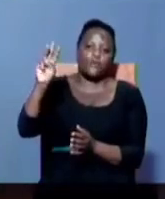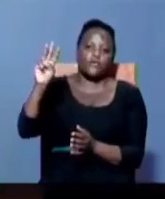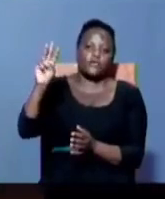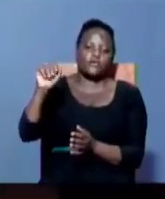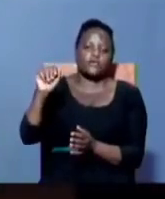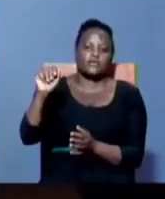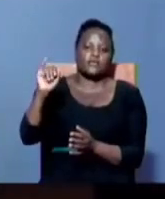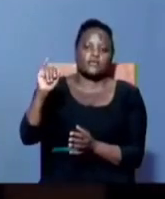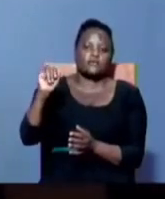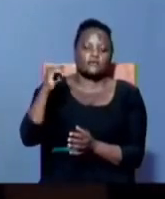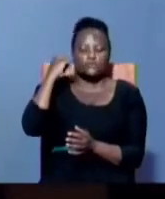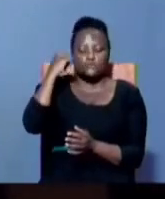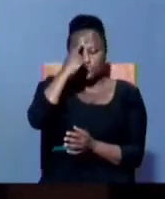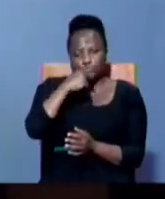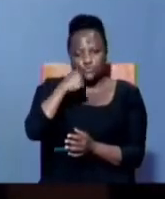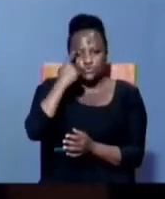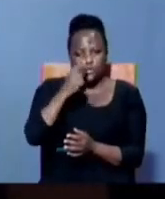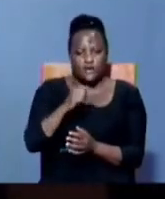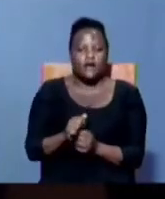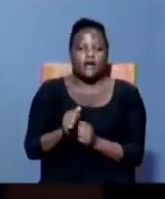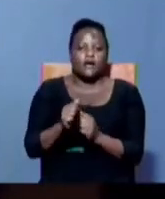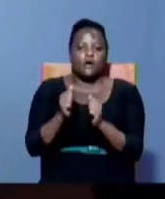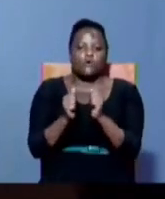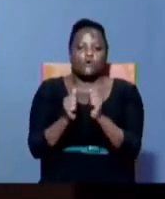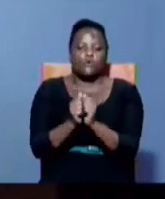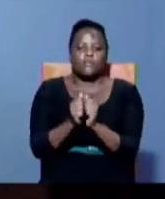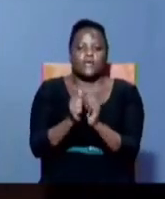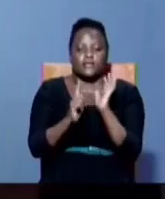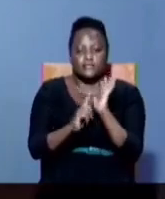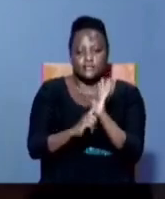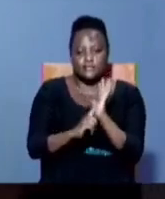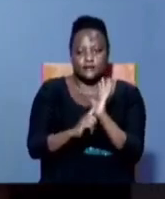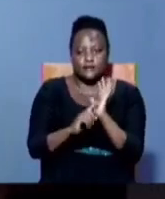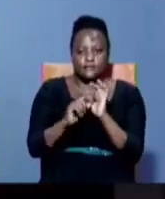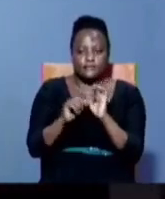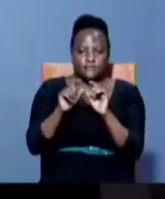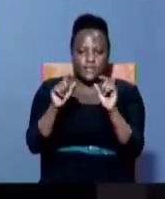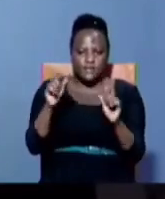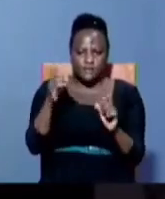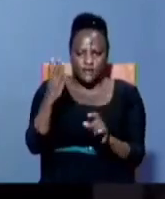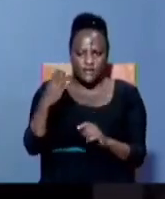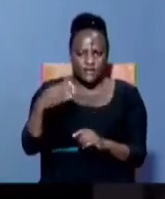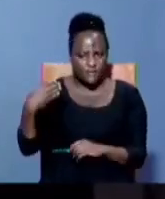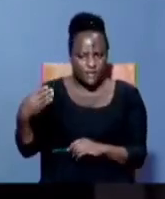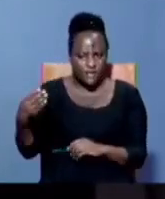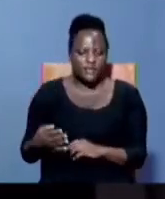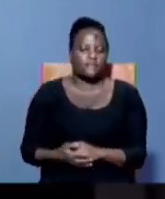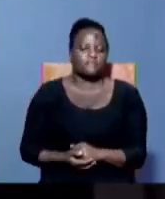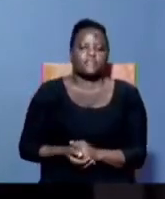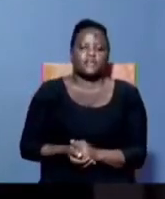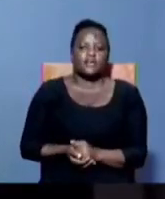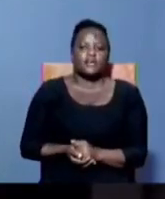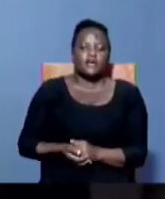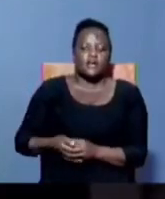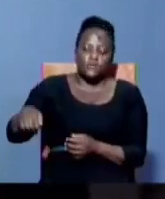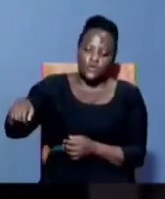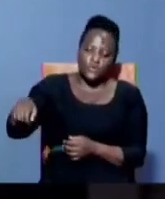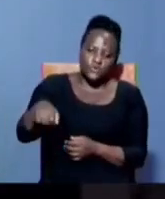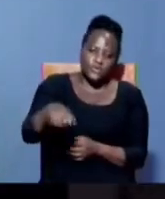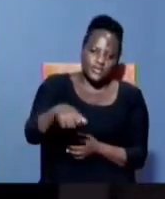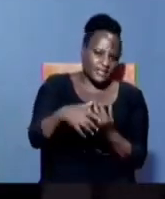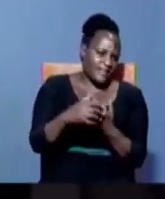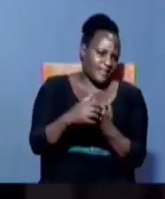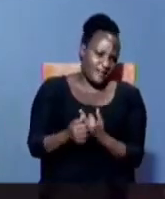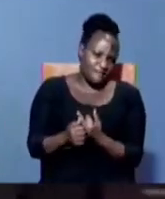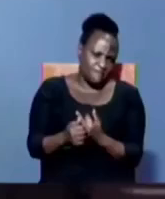16, ananyunyiza damu. Na sasa kwa sababu ananyunyiza damu, ni vizuri